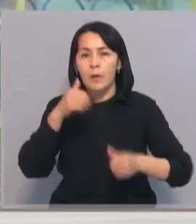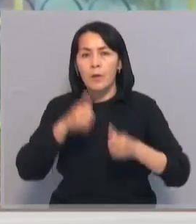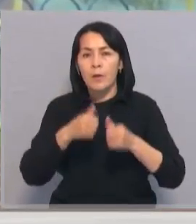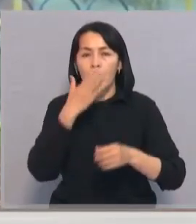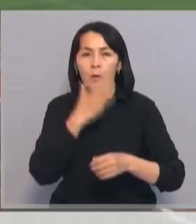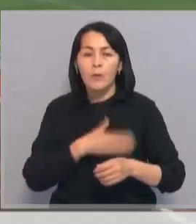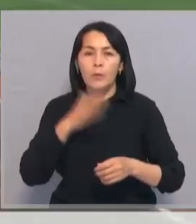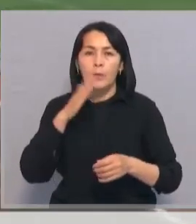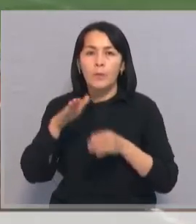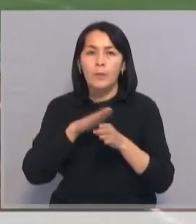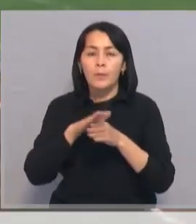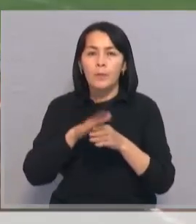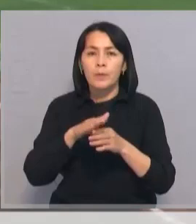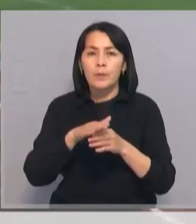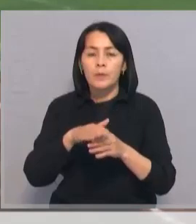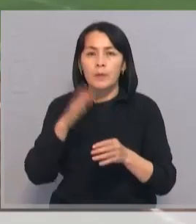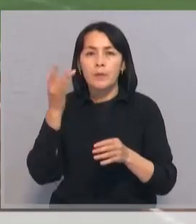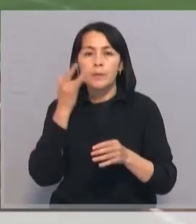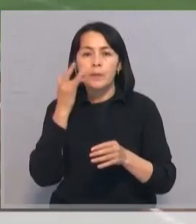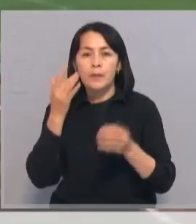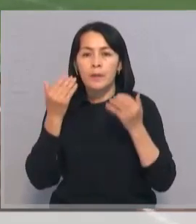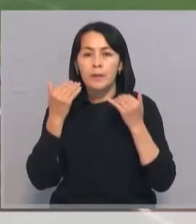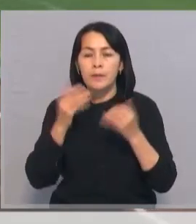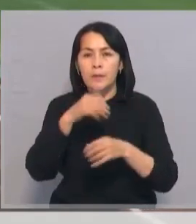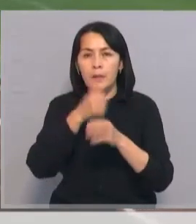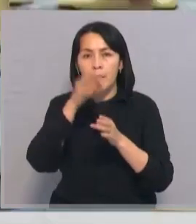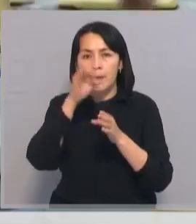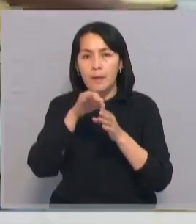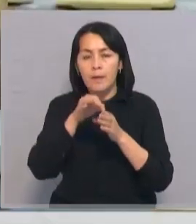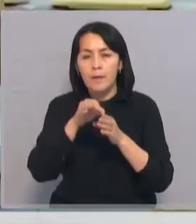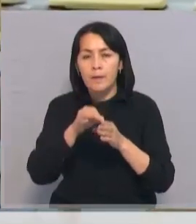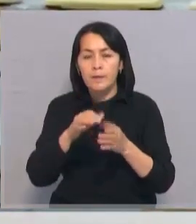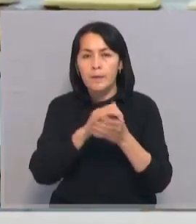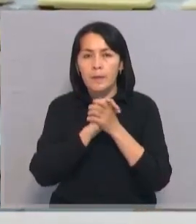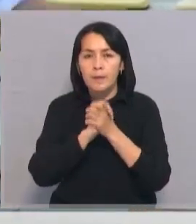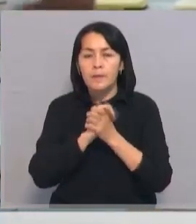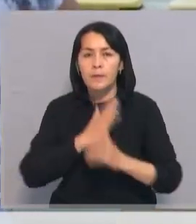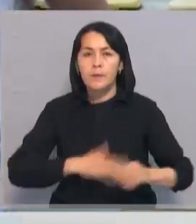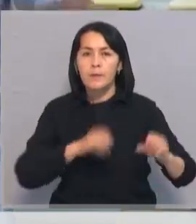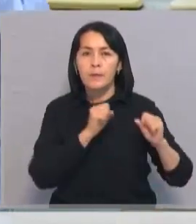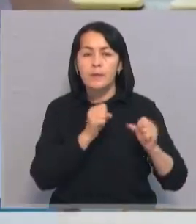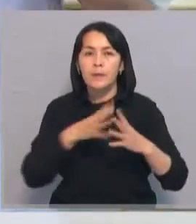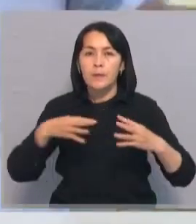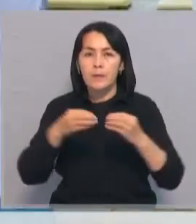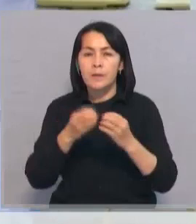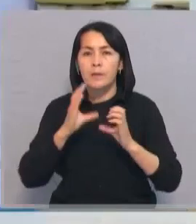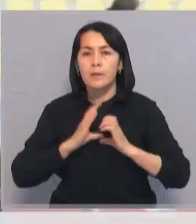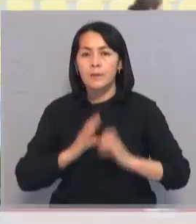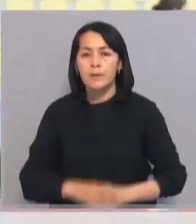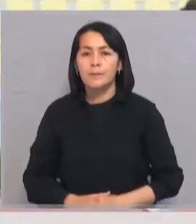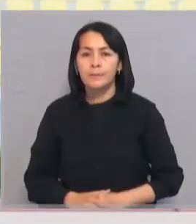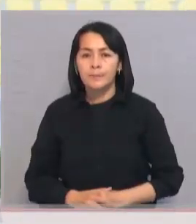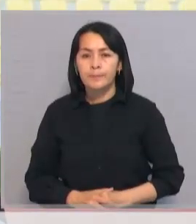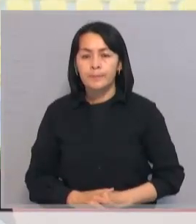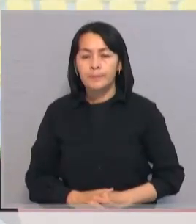марафоны любви будут проводить теперь на регулярной основе. Главная цель – привить единство и сохранить семейные ценности.